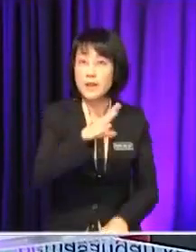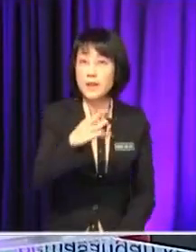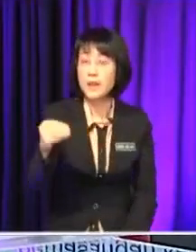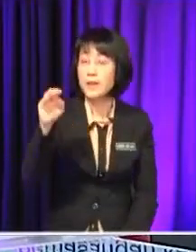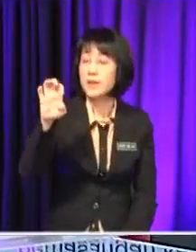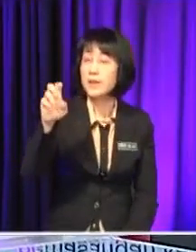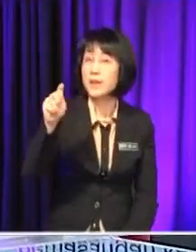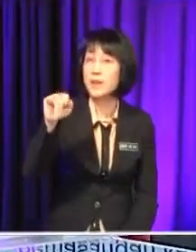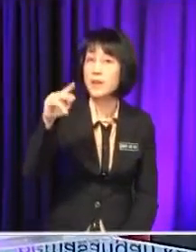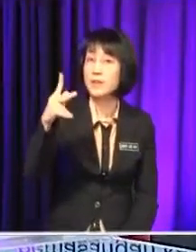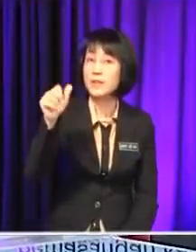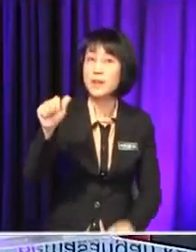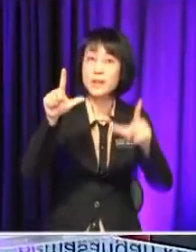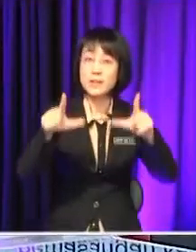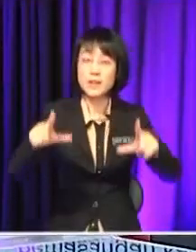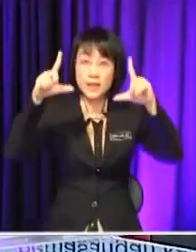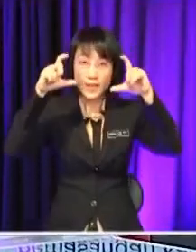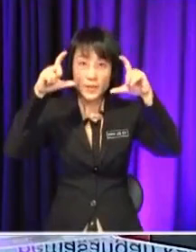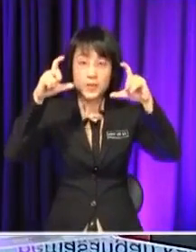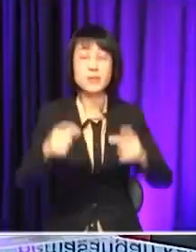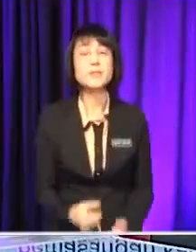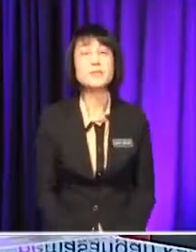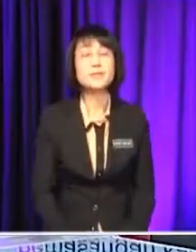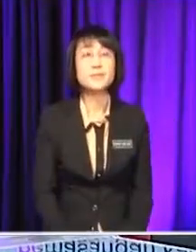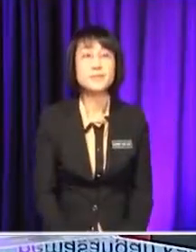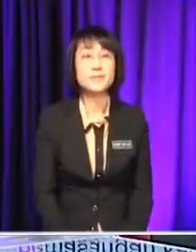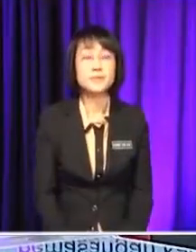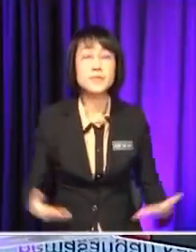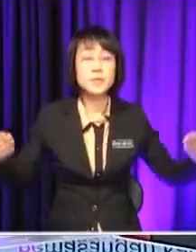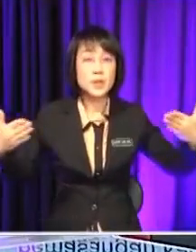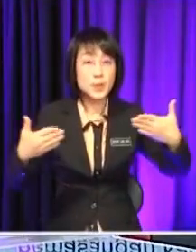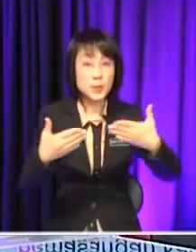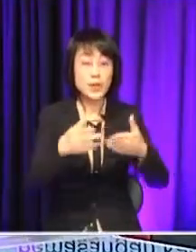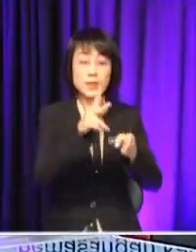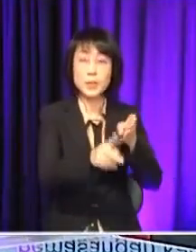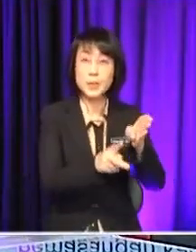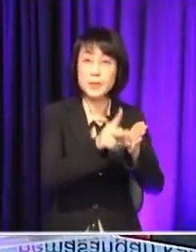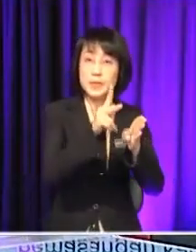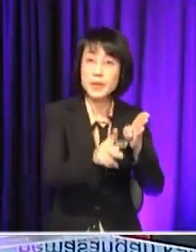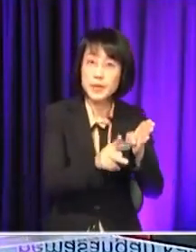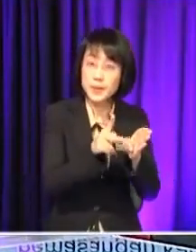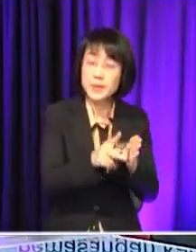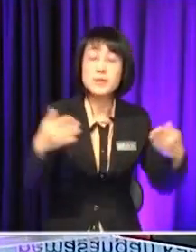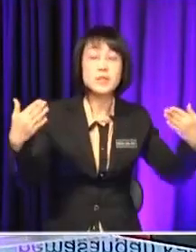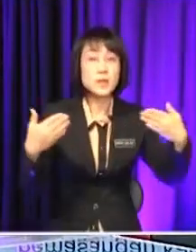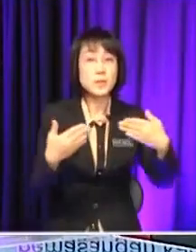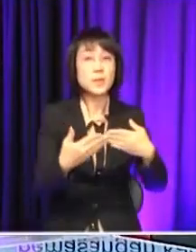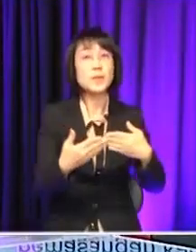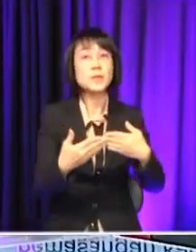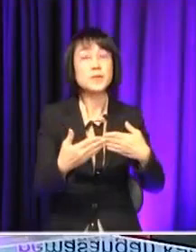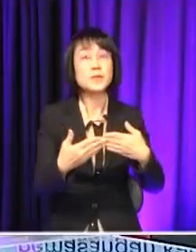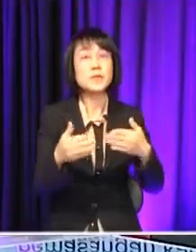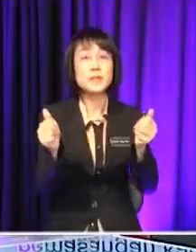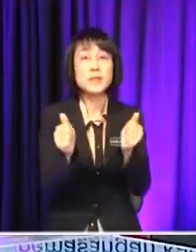meletakkan Chamber Oke seterusnya dari segi penyambungan tersebut perlulah disambung dengan kabel